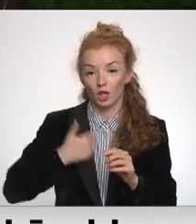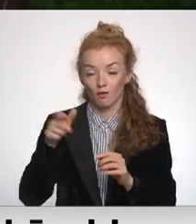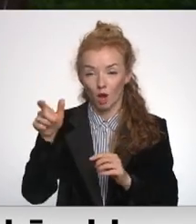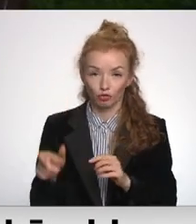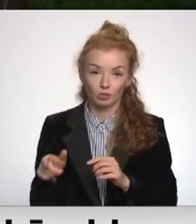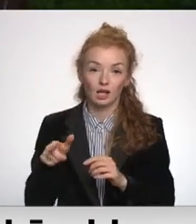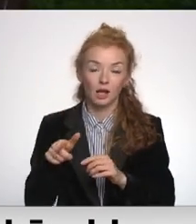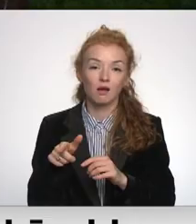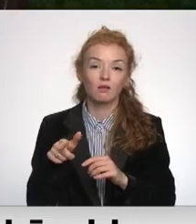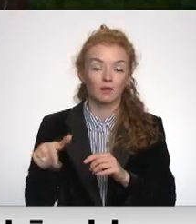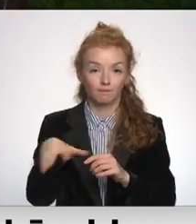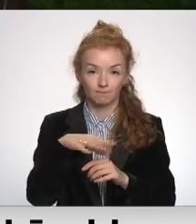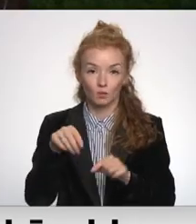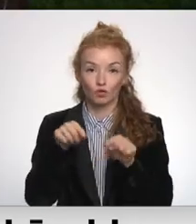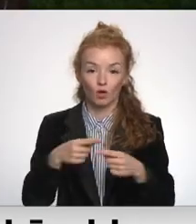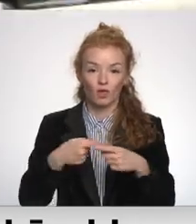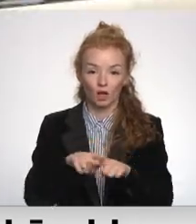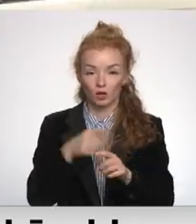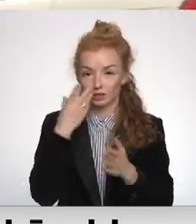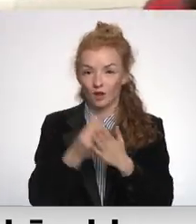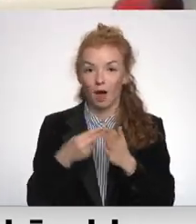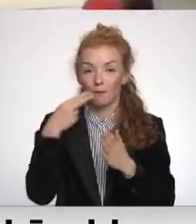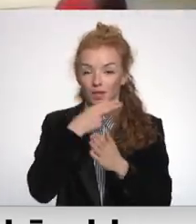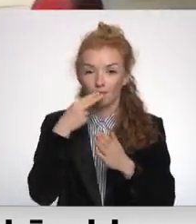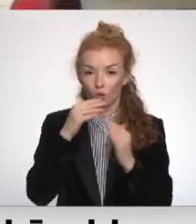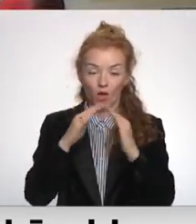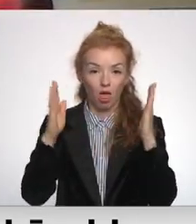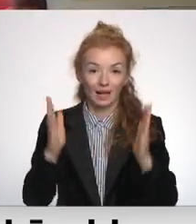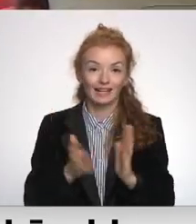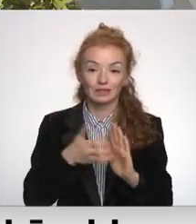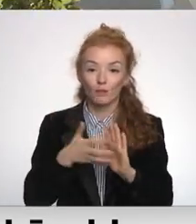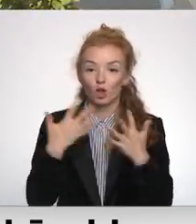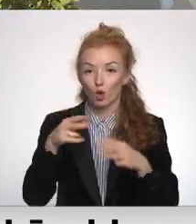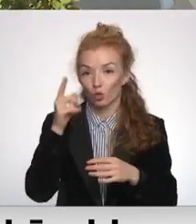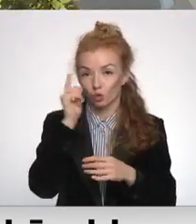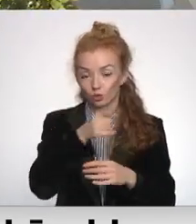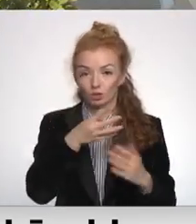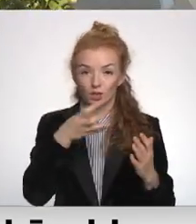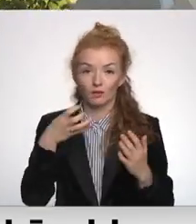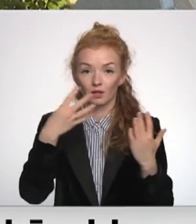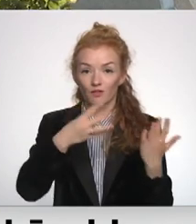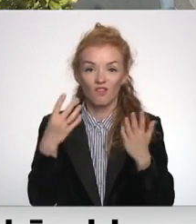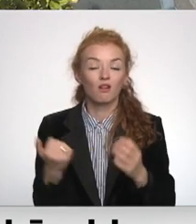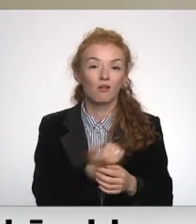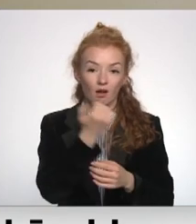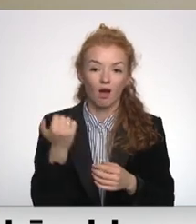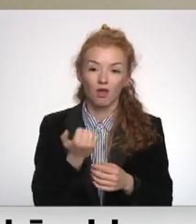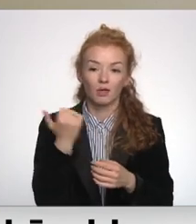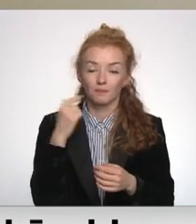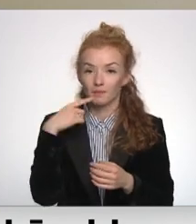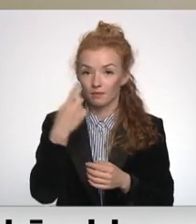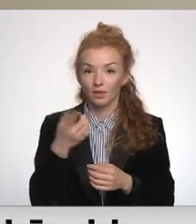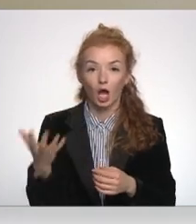kooperatīvā sabiedrība Bāka 2 šo tehnoloģiju savās apsaimniekotajās ēkās izmanto jau no 1999. Gada. Ar